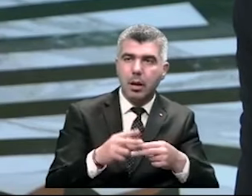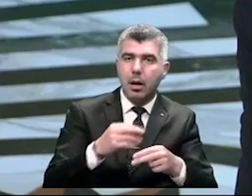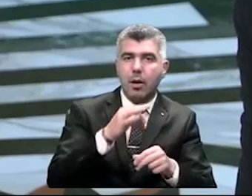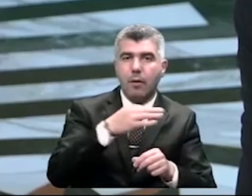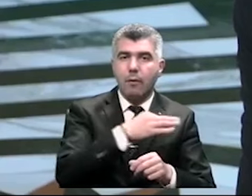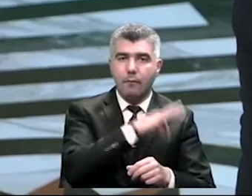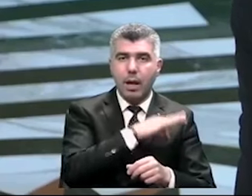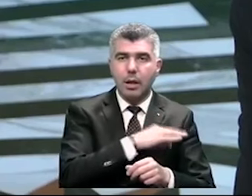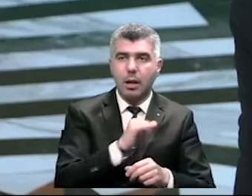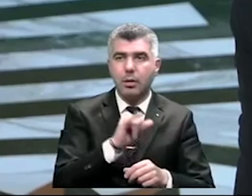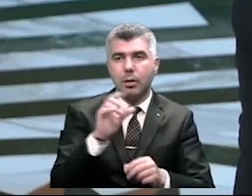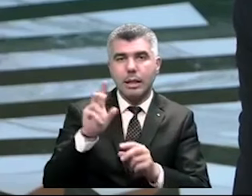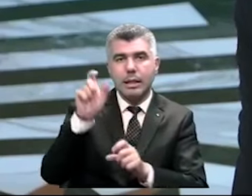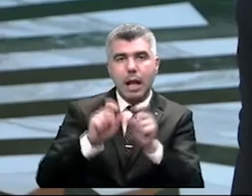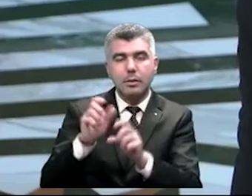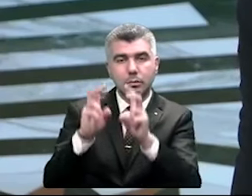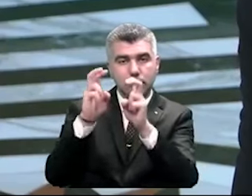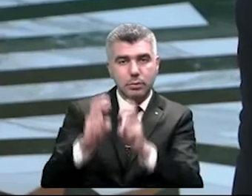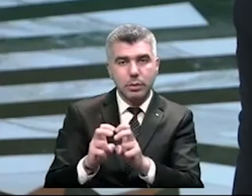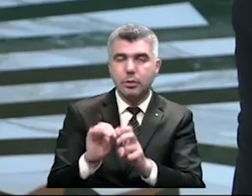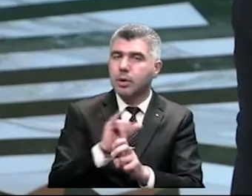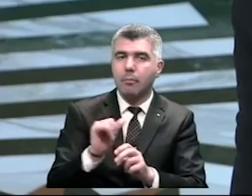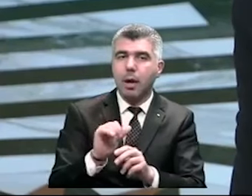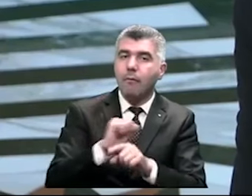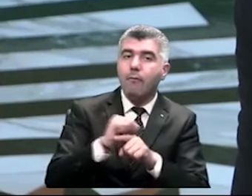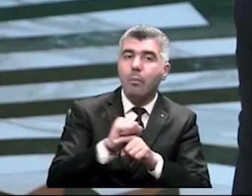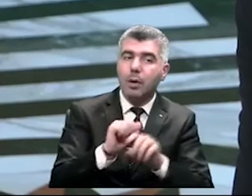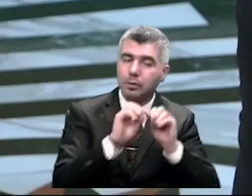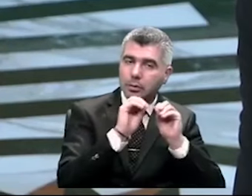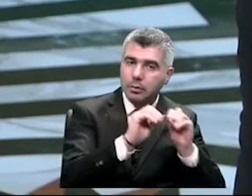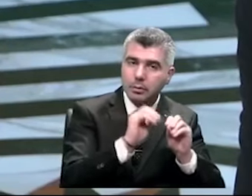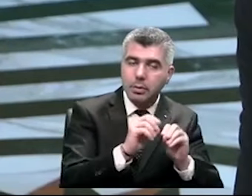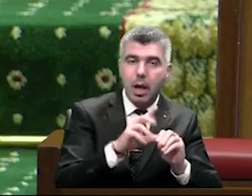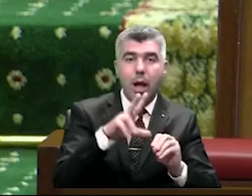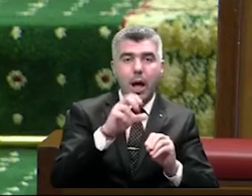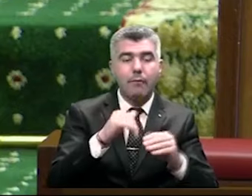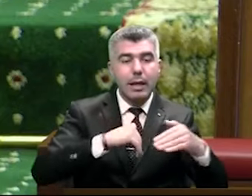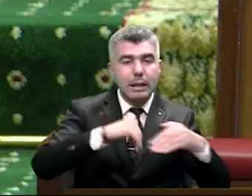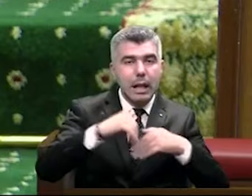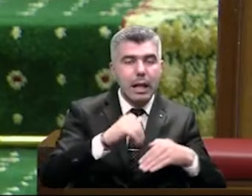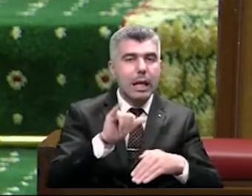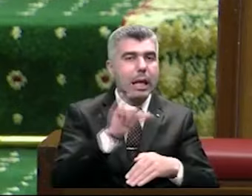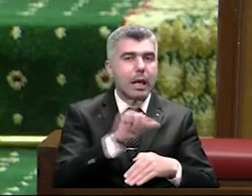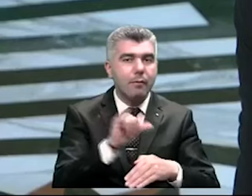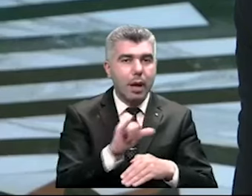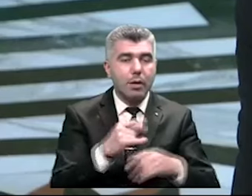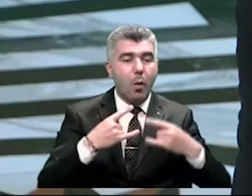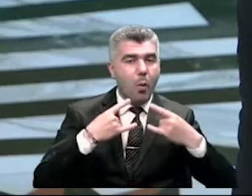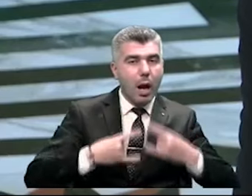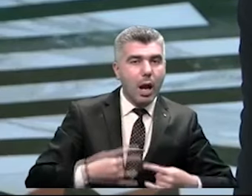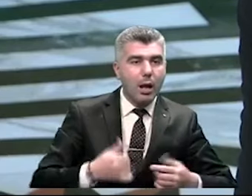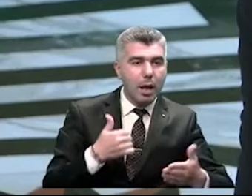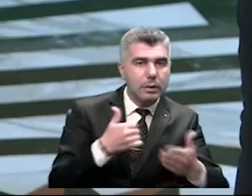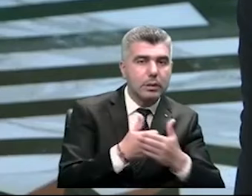البرمي ديالهم الهدف ديالنا هو حين من التكوين يفهموا شنا هي الخطوره ديال الطريق شن هو التصرف السليم باش يحفظوا